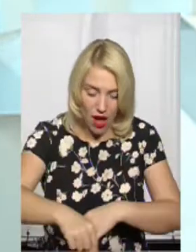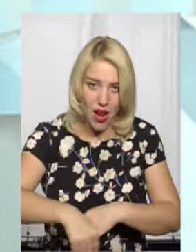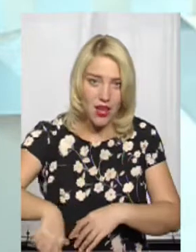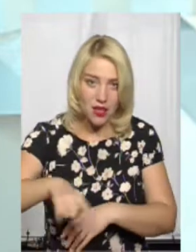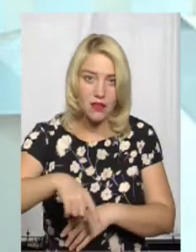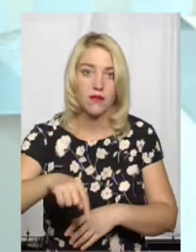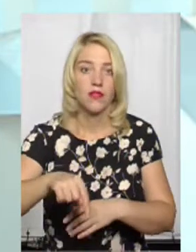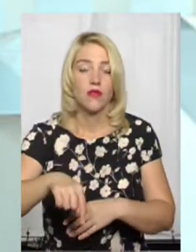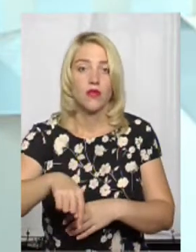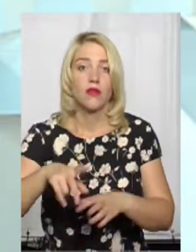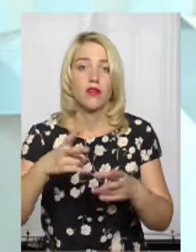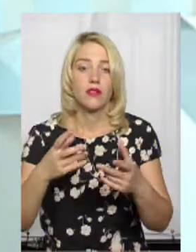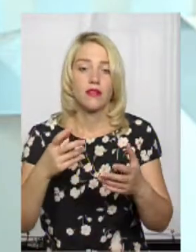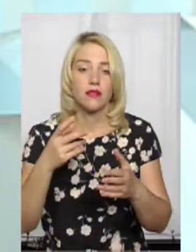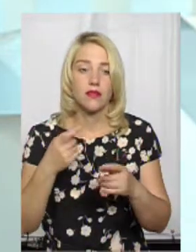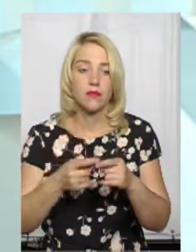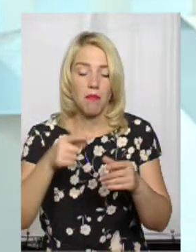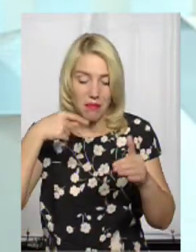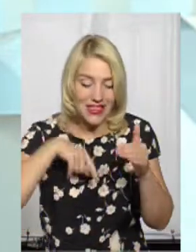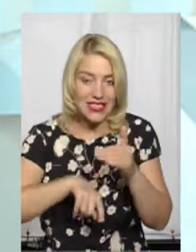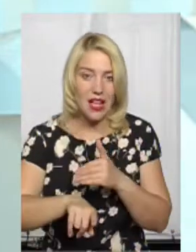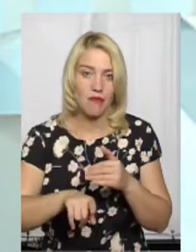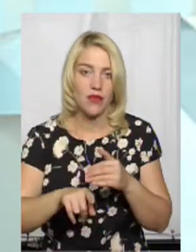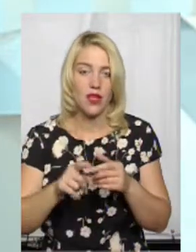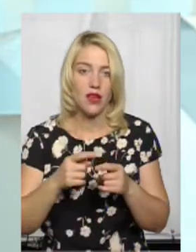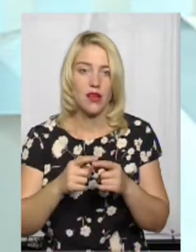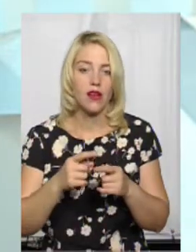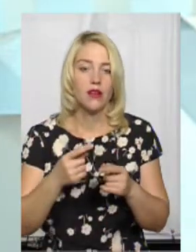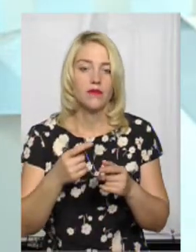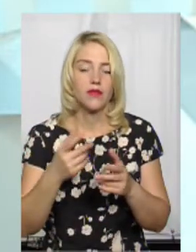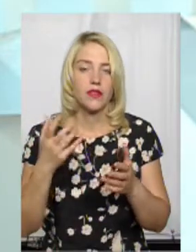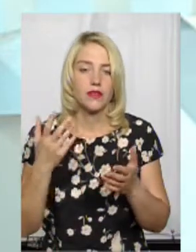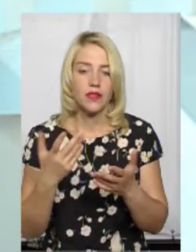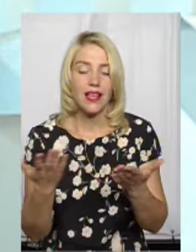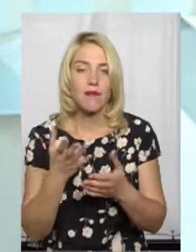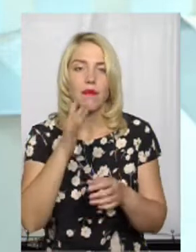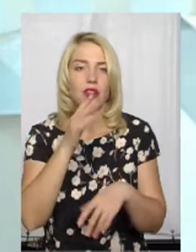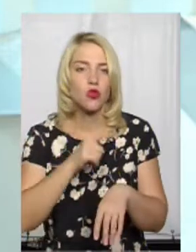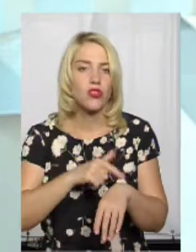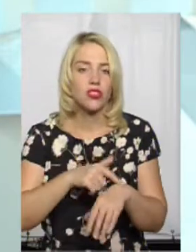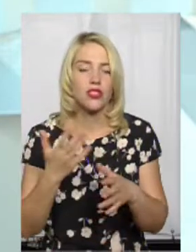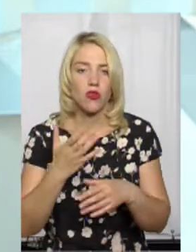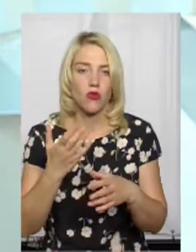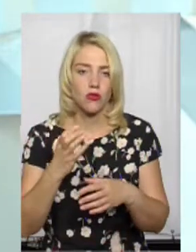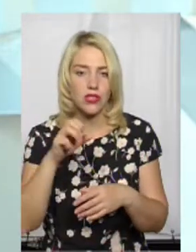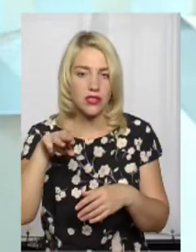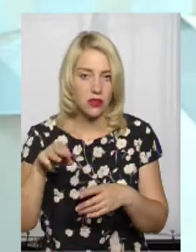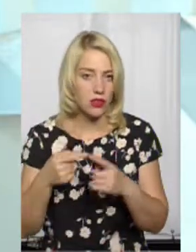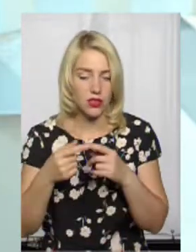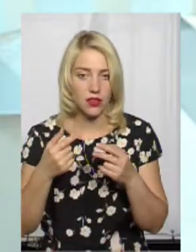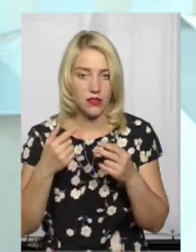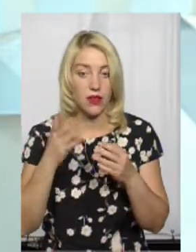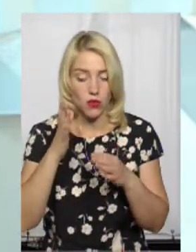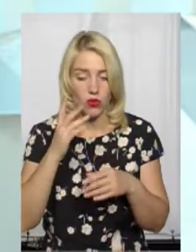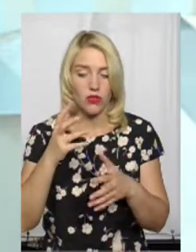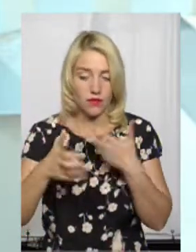теж об'єкти, підземні комунікації, якого періоду, це вже буде після досліджень відомо, але нам відомо,